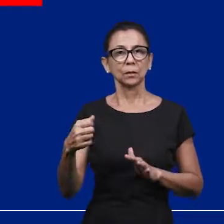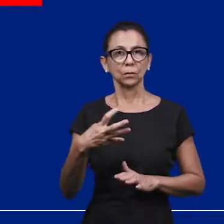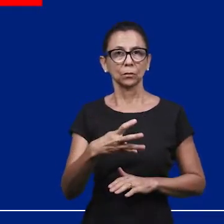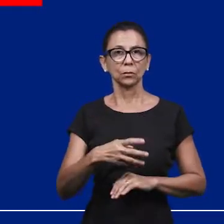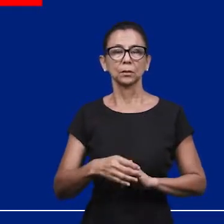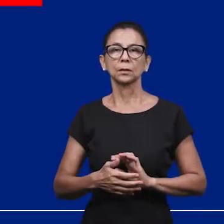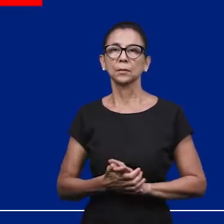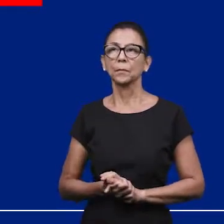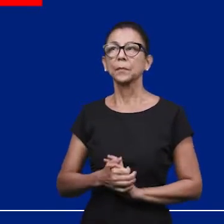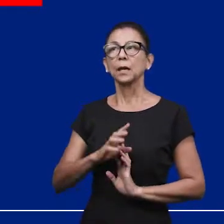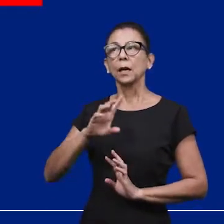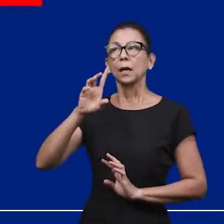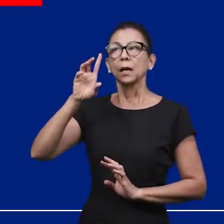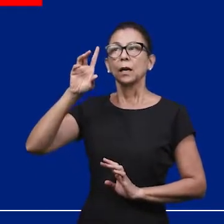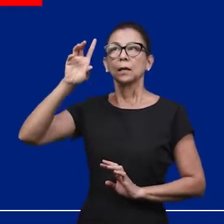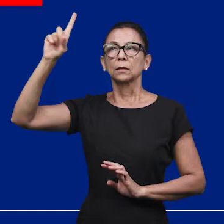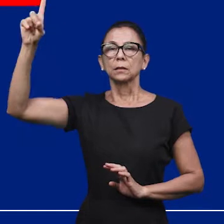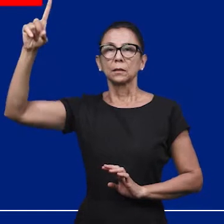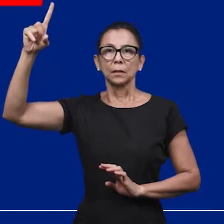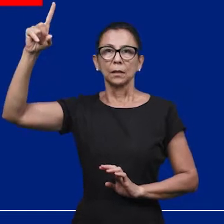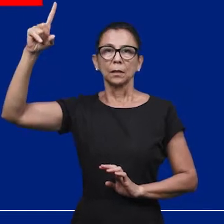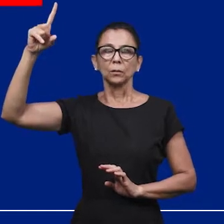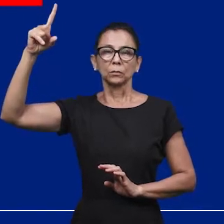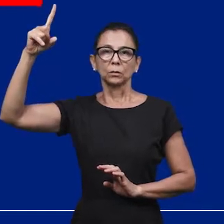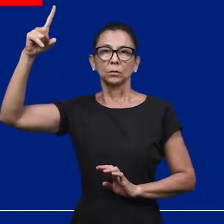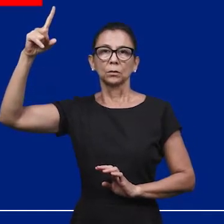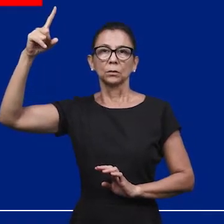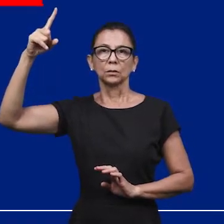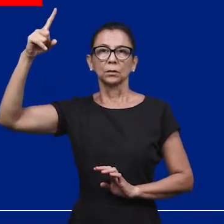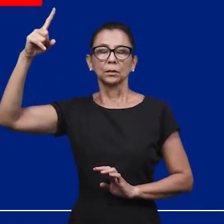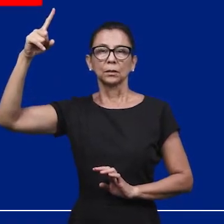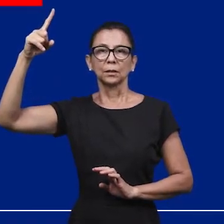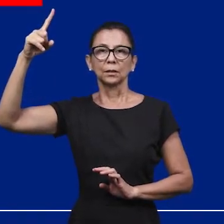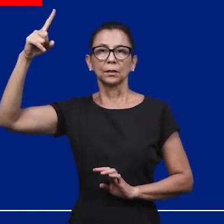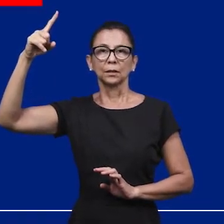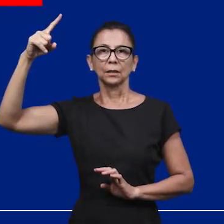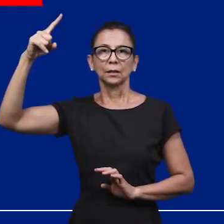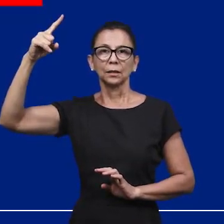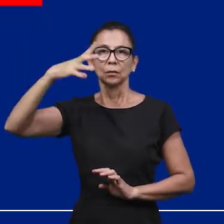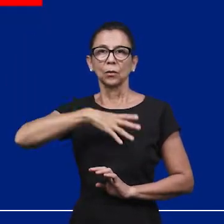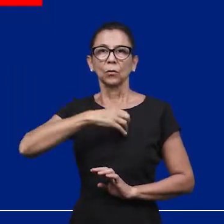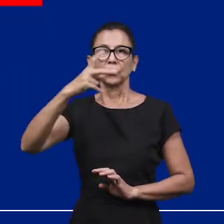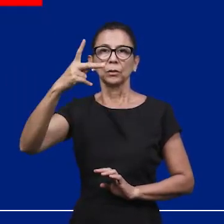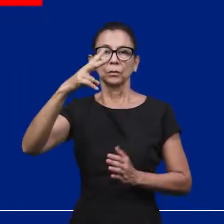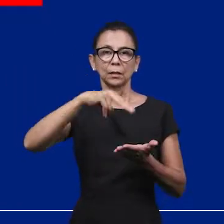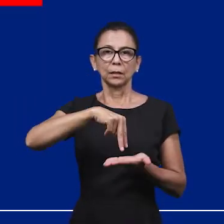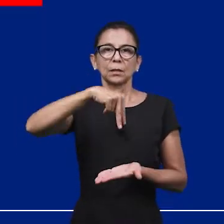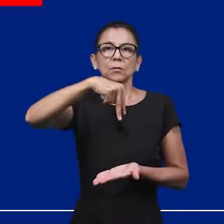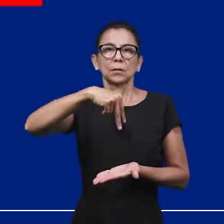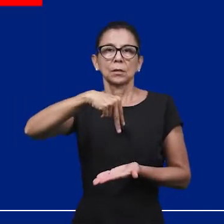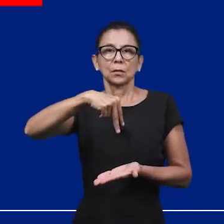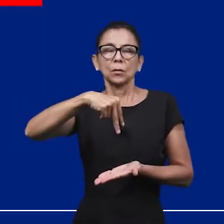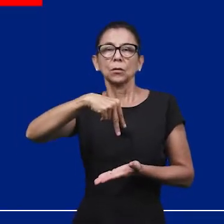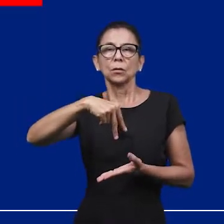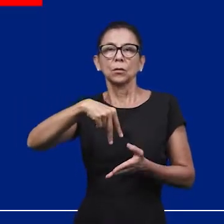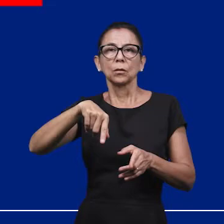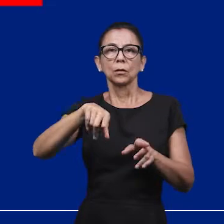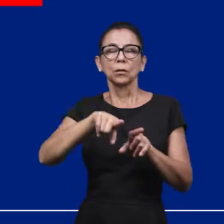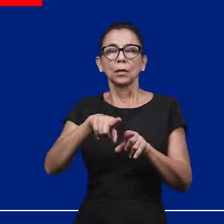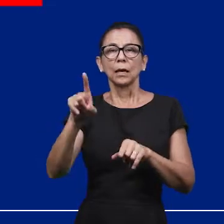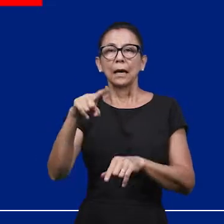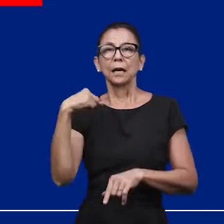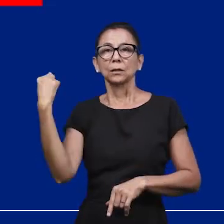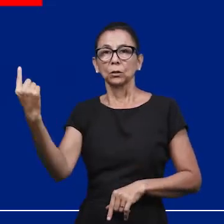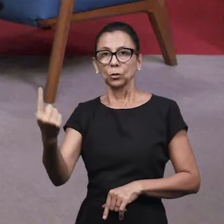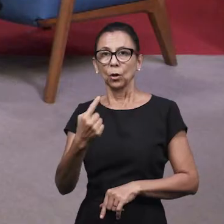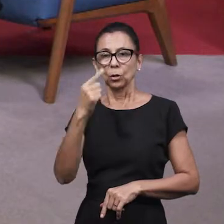Dieu qui a aussi ressuscité le Seigneur nous ressuscitera à nous par son pouvoir. Et ce que